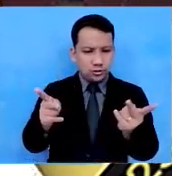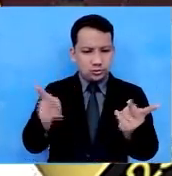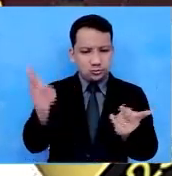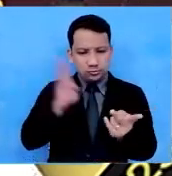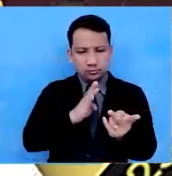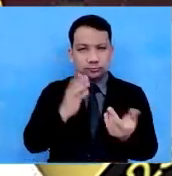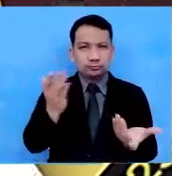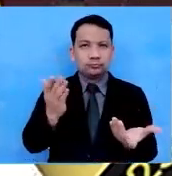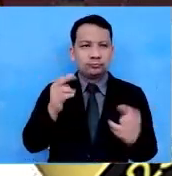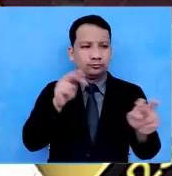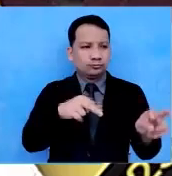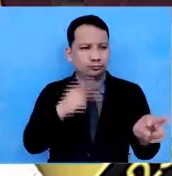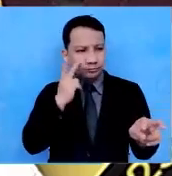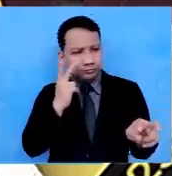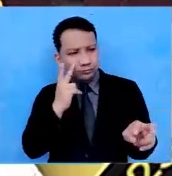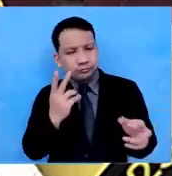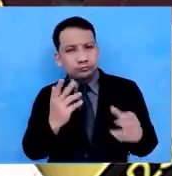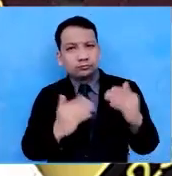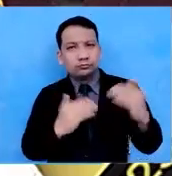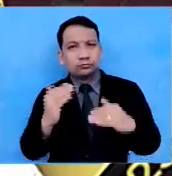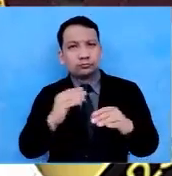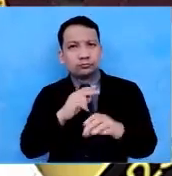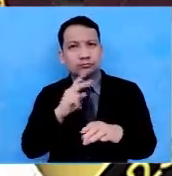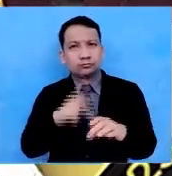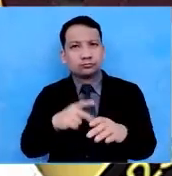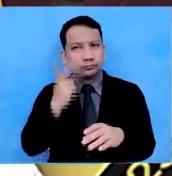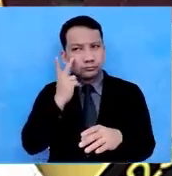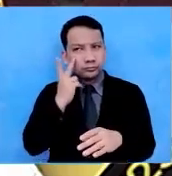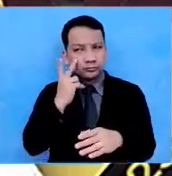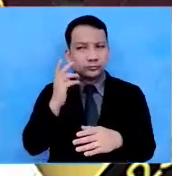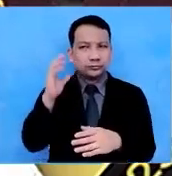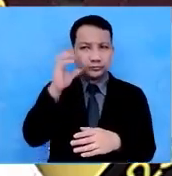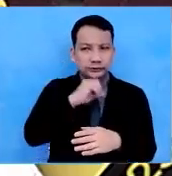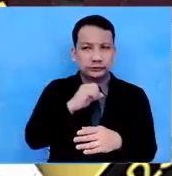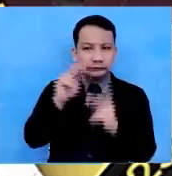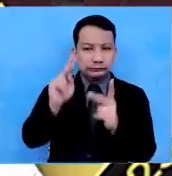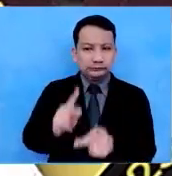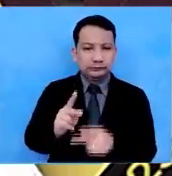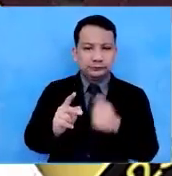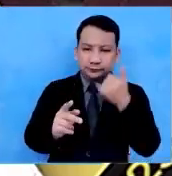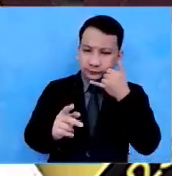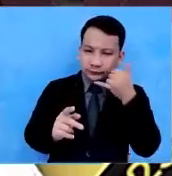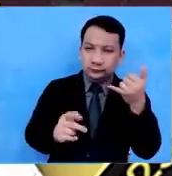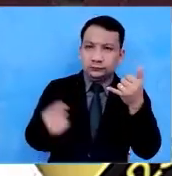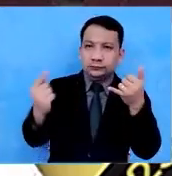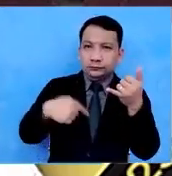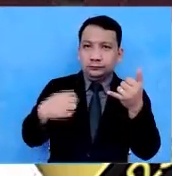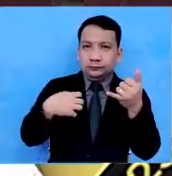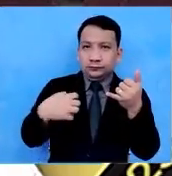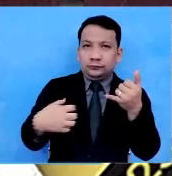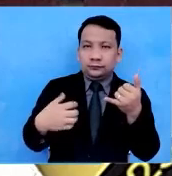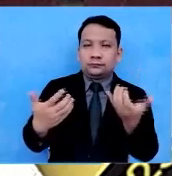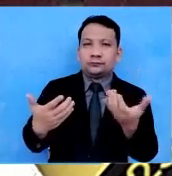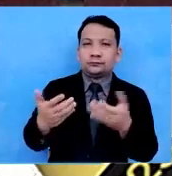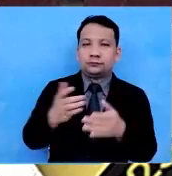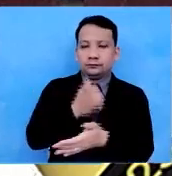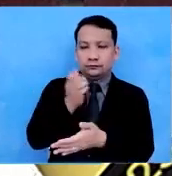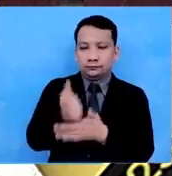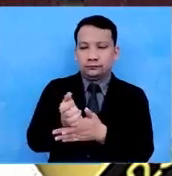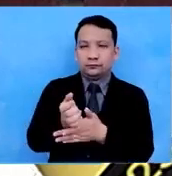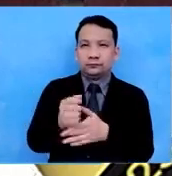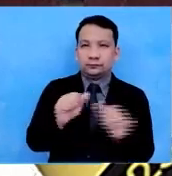siyang napansin na may tao pa sa loob. Kaya agad siyang tumawag dito at agad din nating